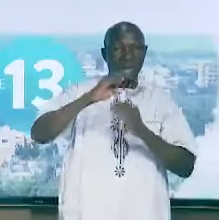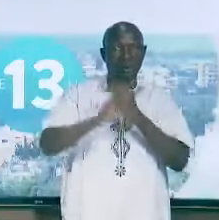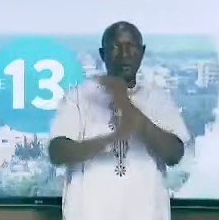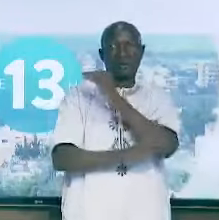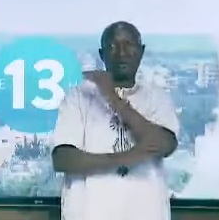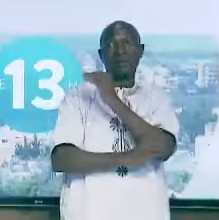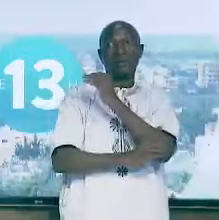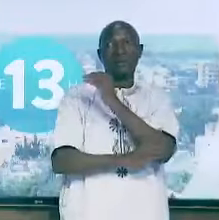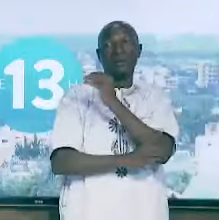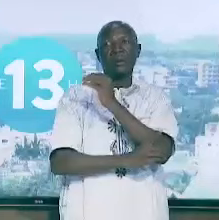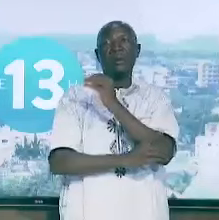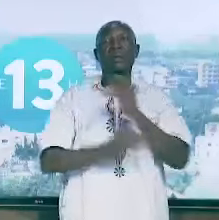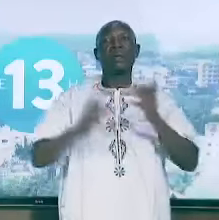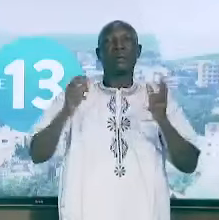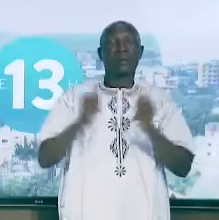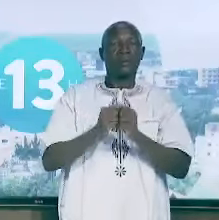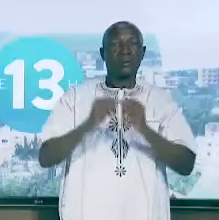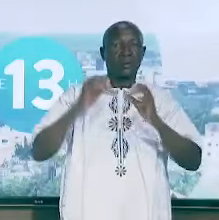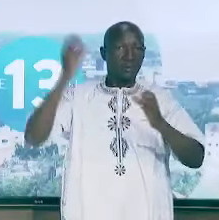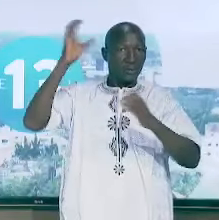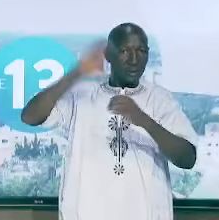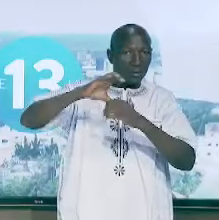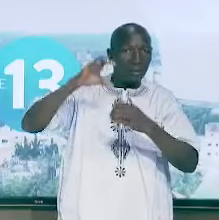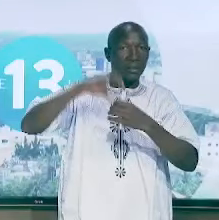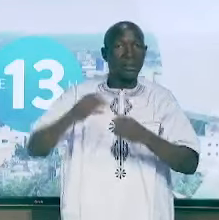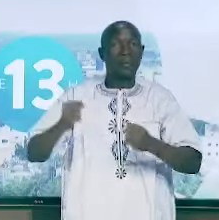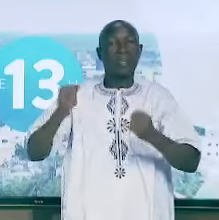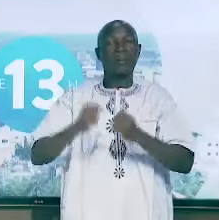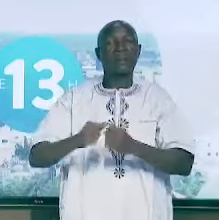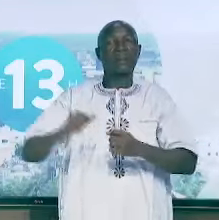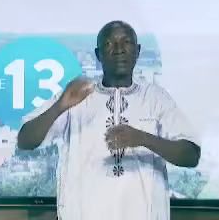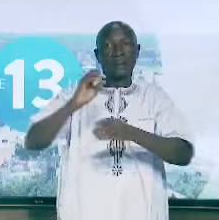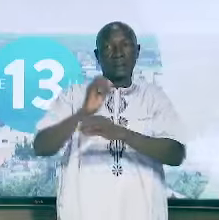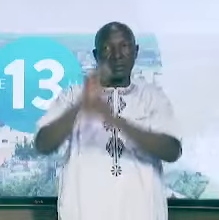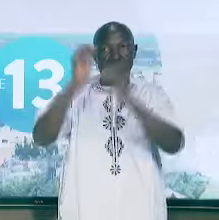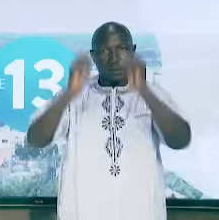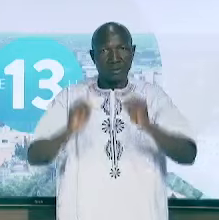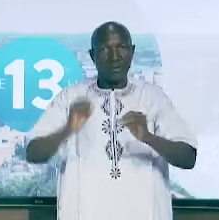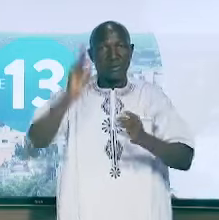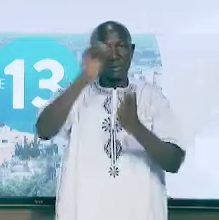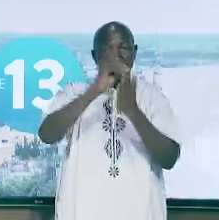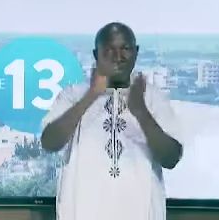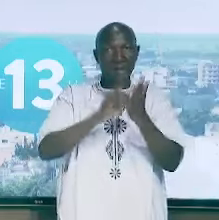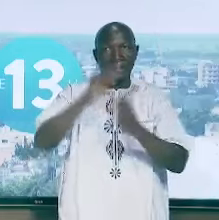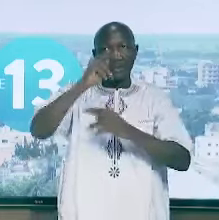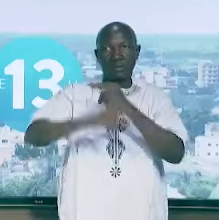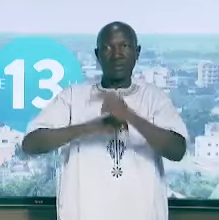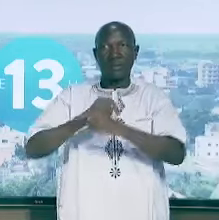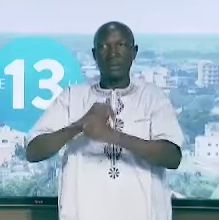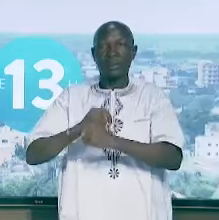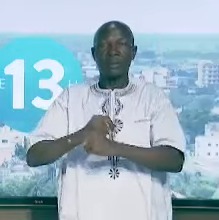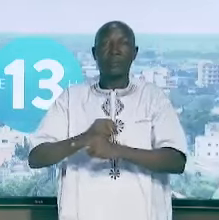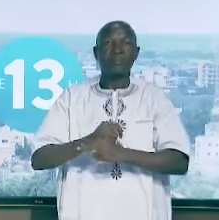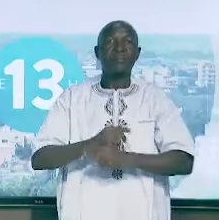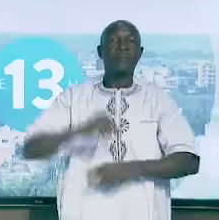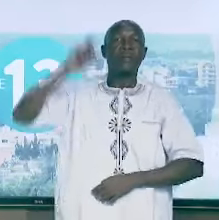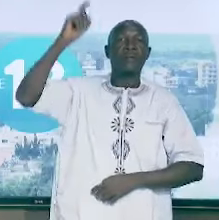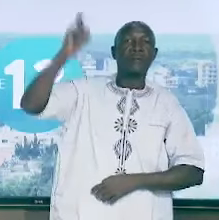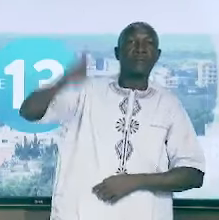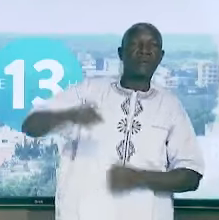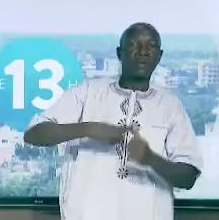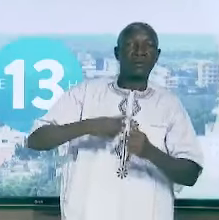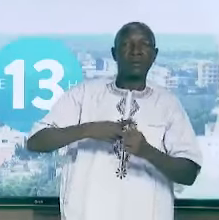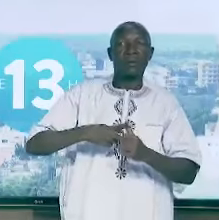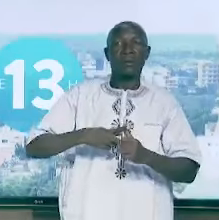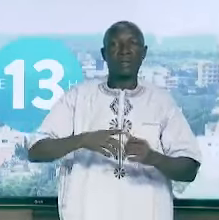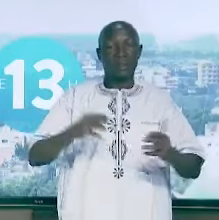Objectif, contribuer à la prévention des abus et violations des droits humains. Il faut d'abord qu'on éclaire les membres du